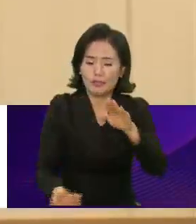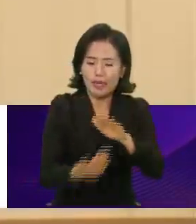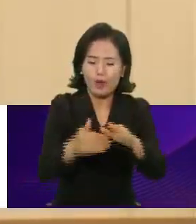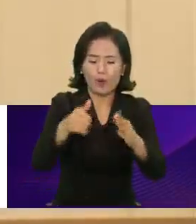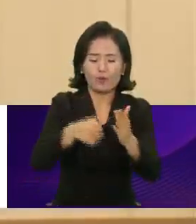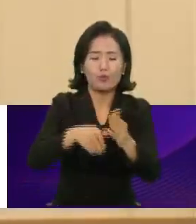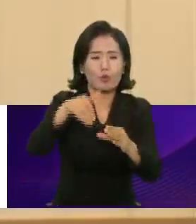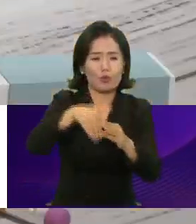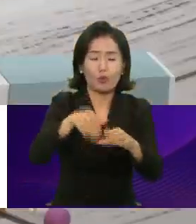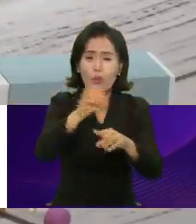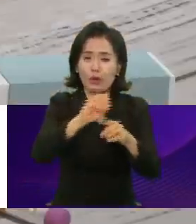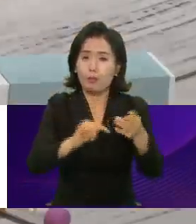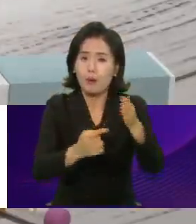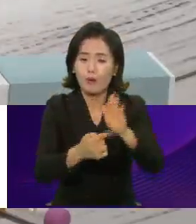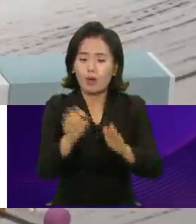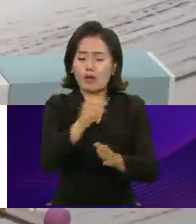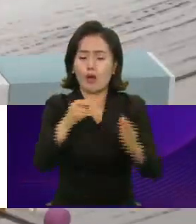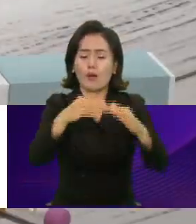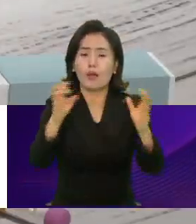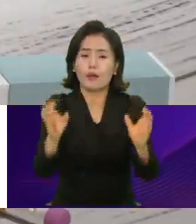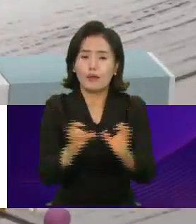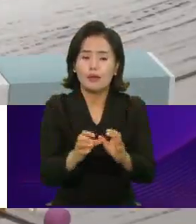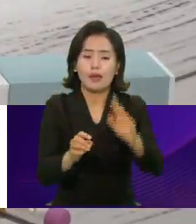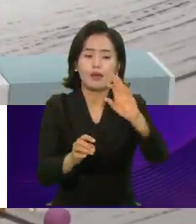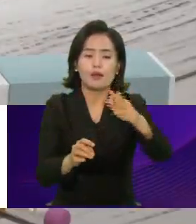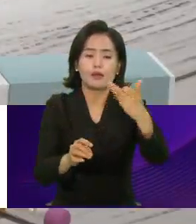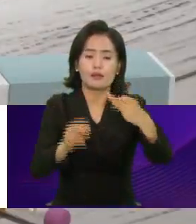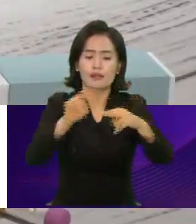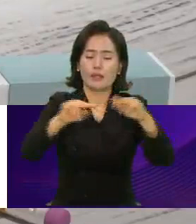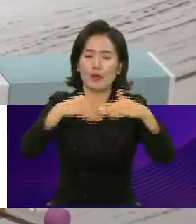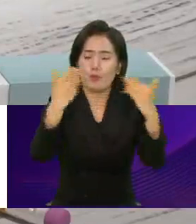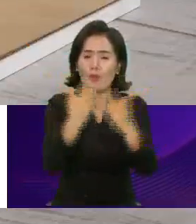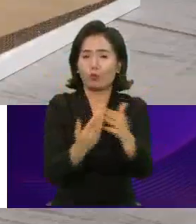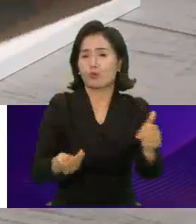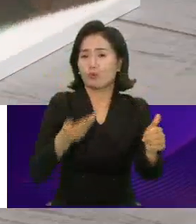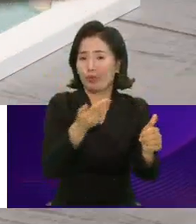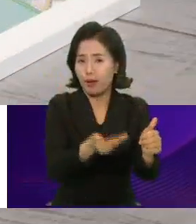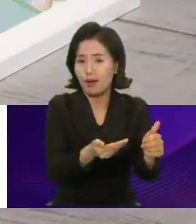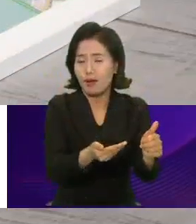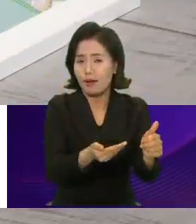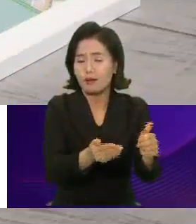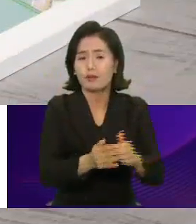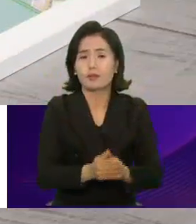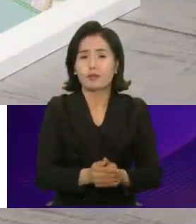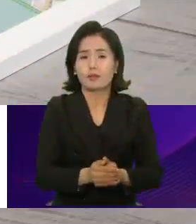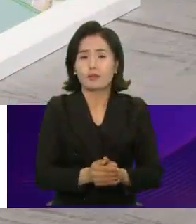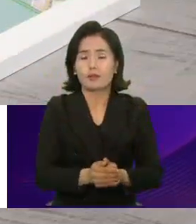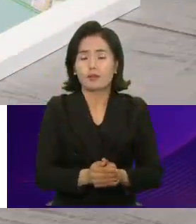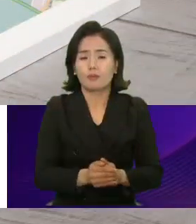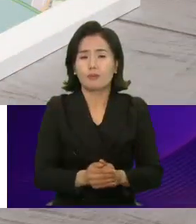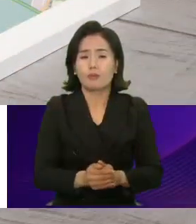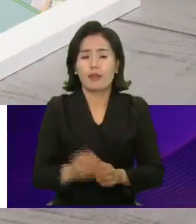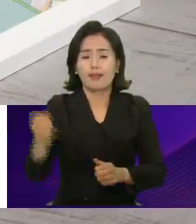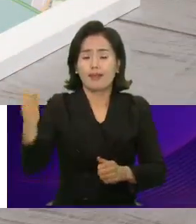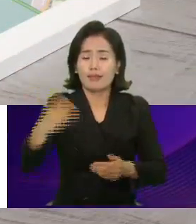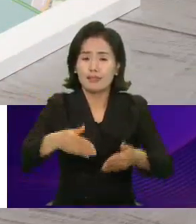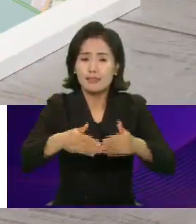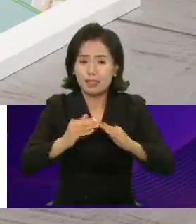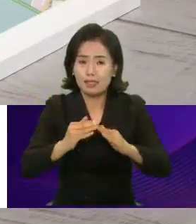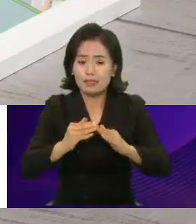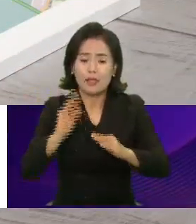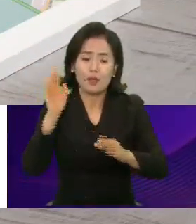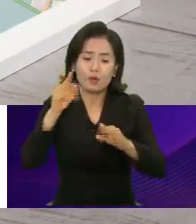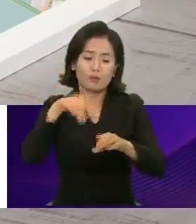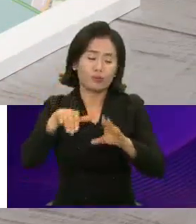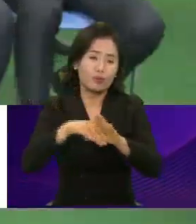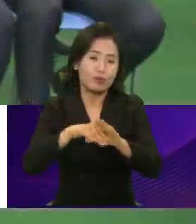투표율을 보이면서 여당인 민주당에게 18석 전석을 몰아줬습니다. 촛불 민심으로 탄생한 문재인